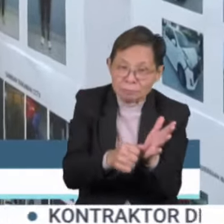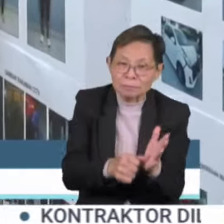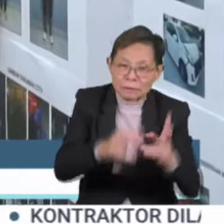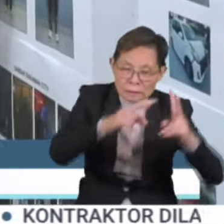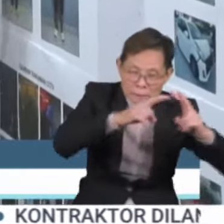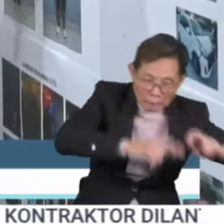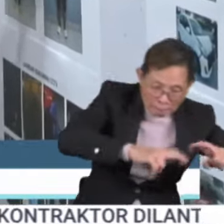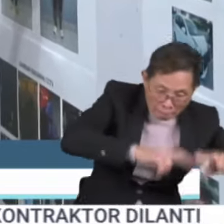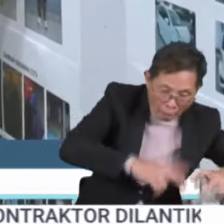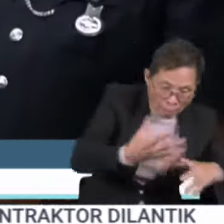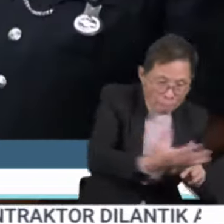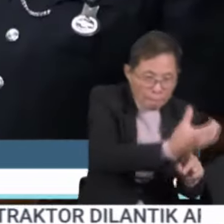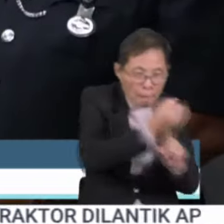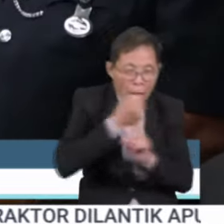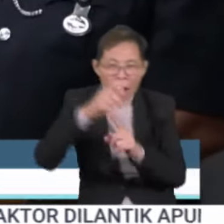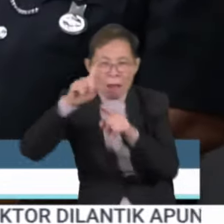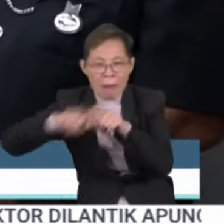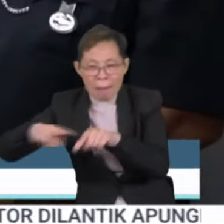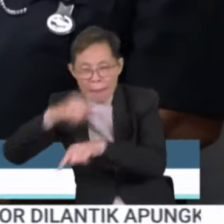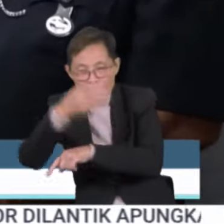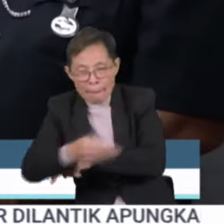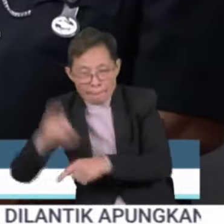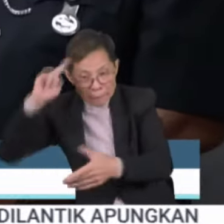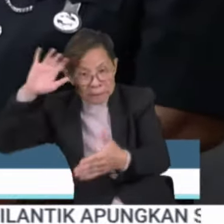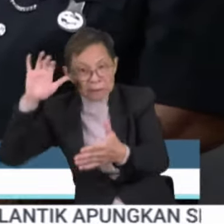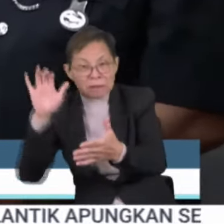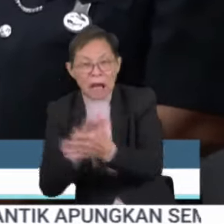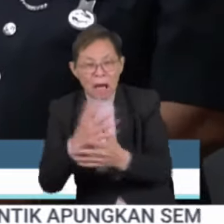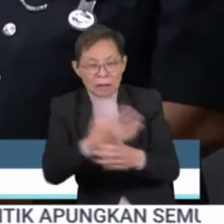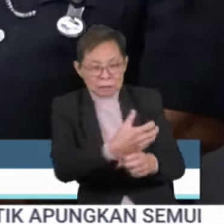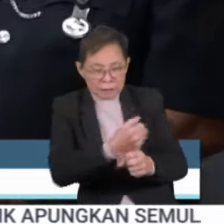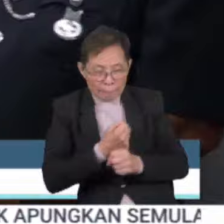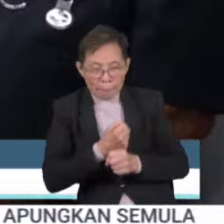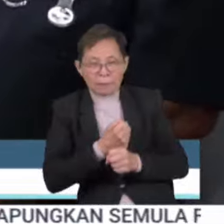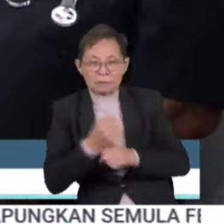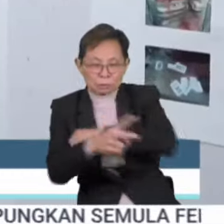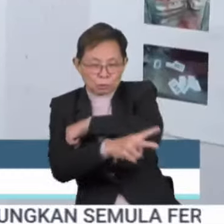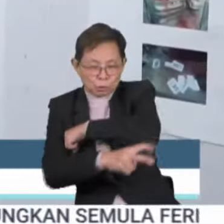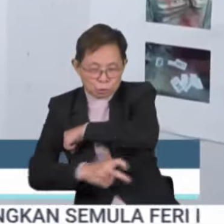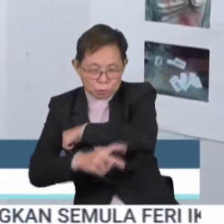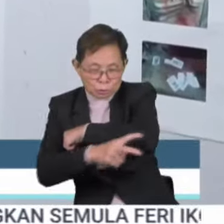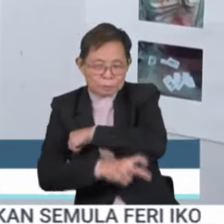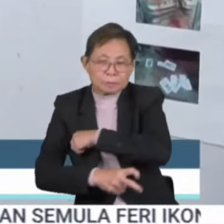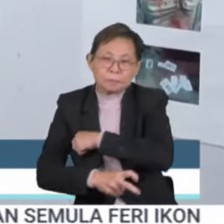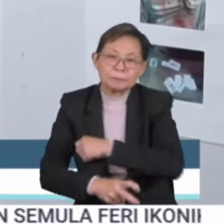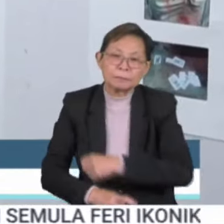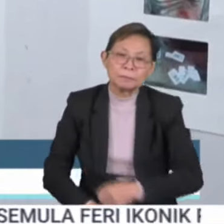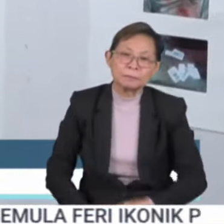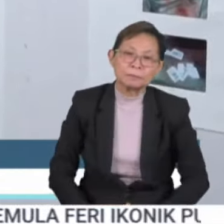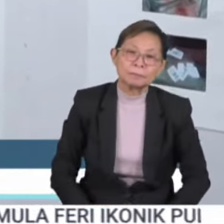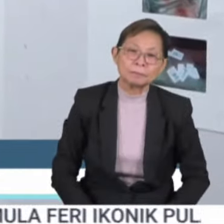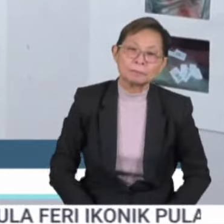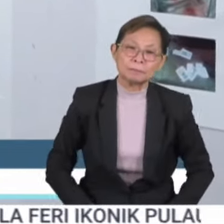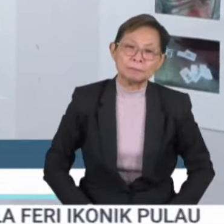Hasil siasatan turut merampas pelbagai barangan dipercayai diperolehi secara curi.